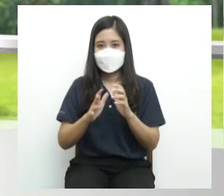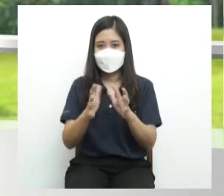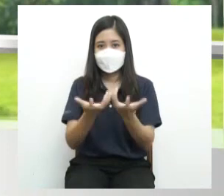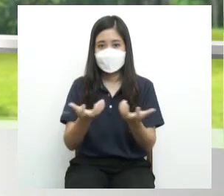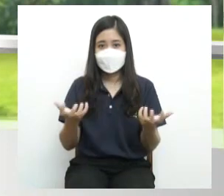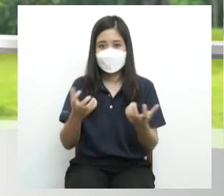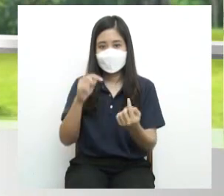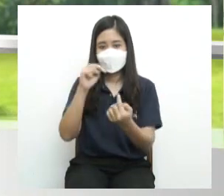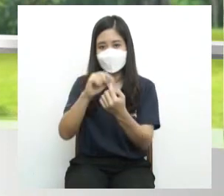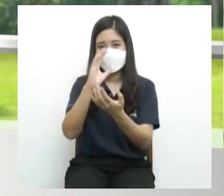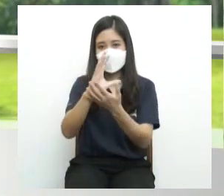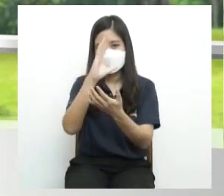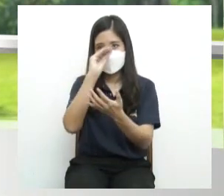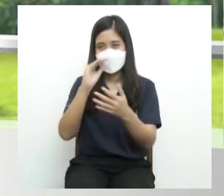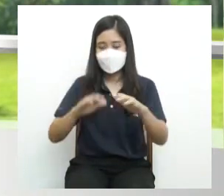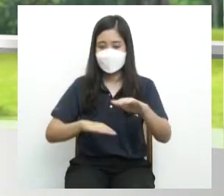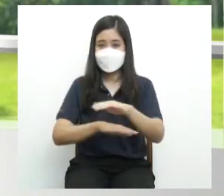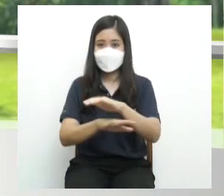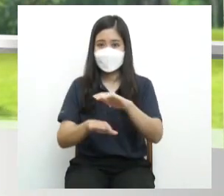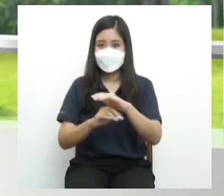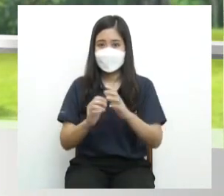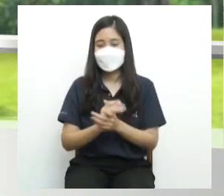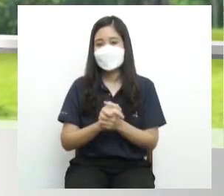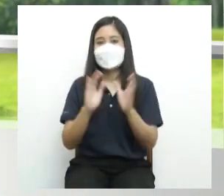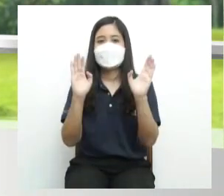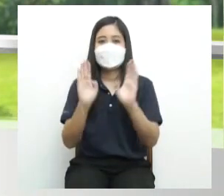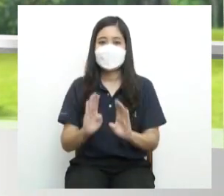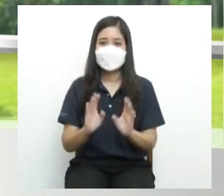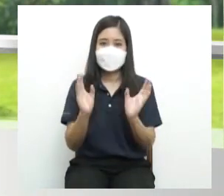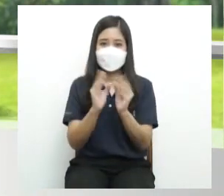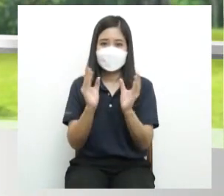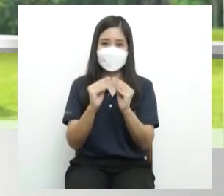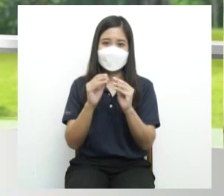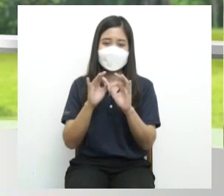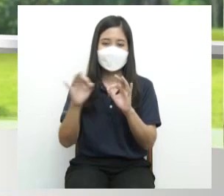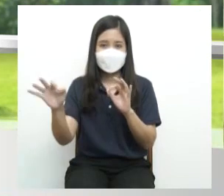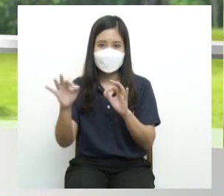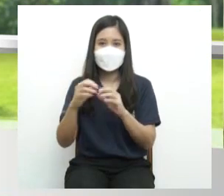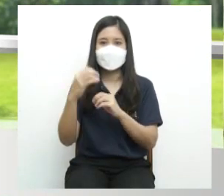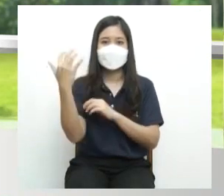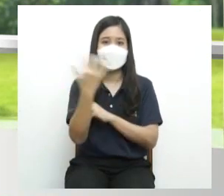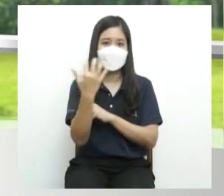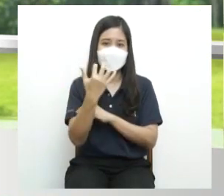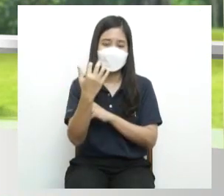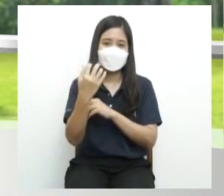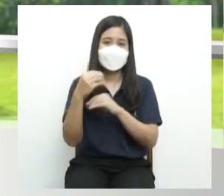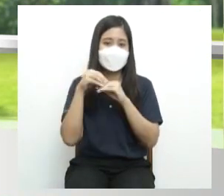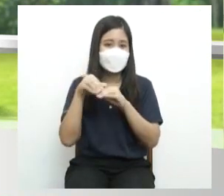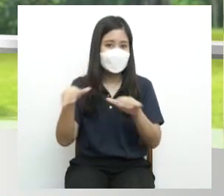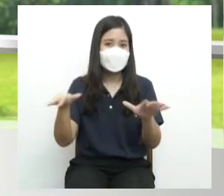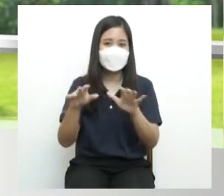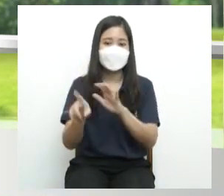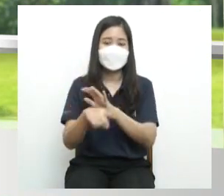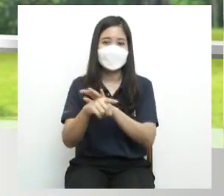และผลงานด้านการจัดการศึกษาขั้นพื้นฐานนะคะในรูปแบบของการประชุมทางไกลและออกอากาศทางสถานีโทรทัศน์การศึกษาทางไกลผ่านดาวเทียม